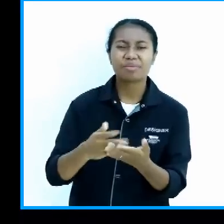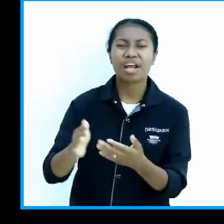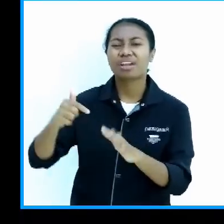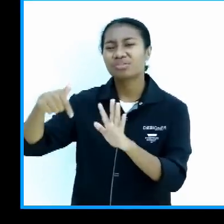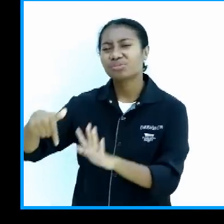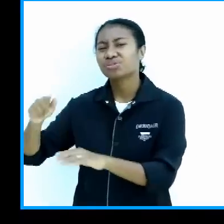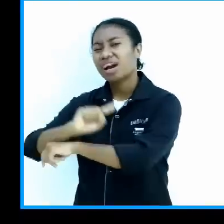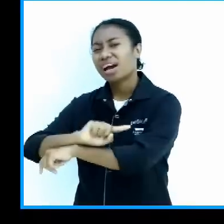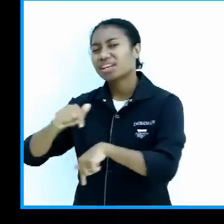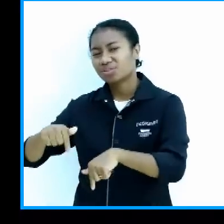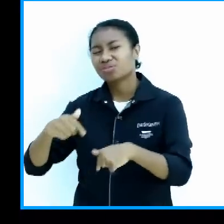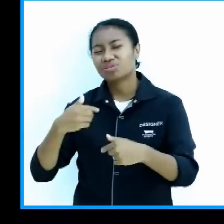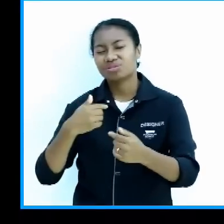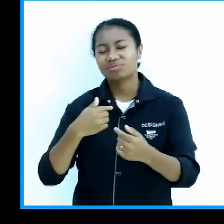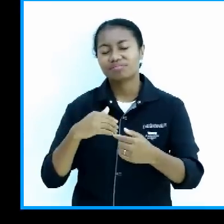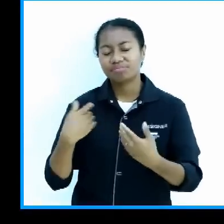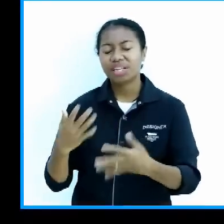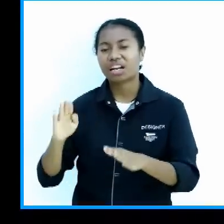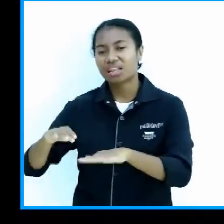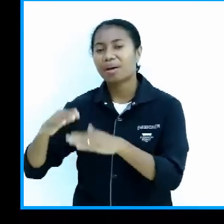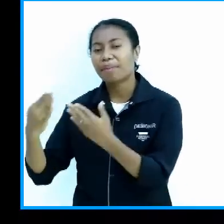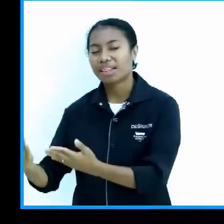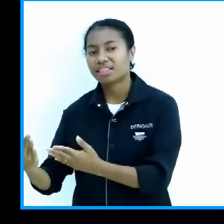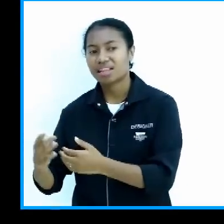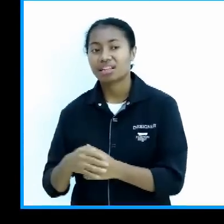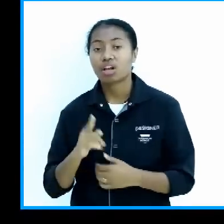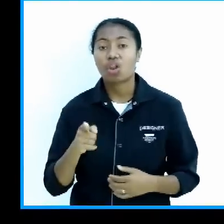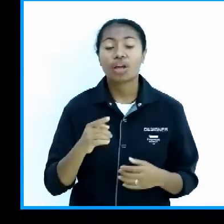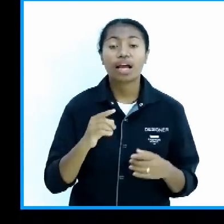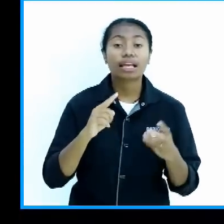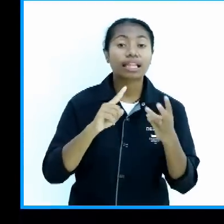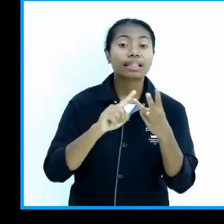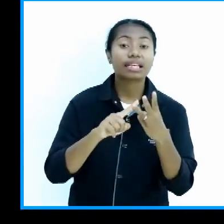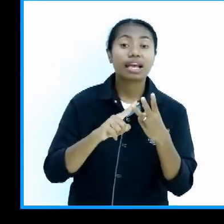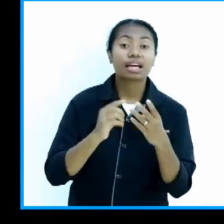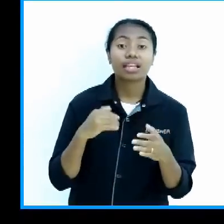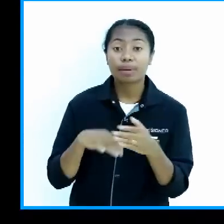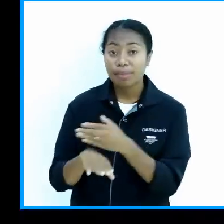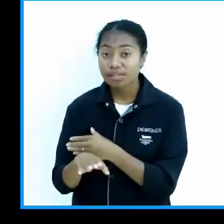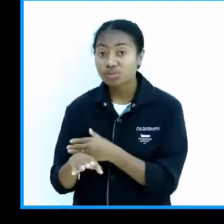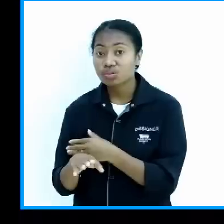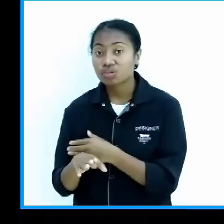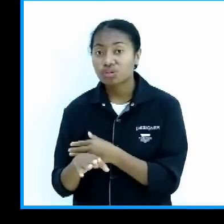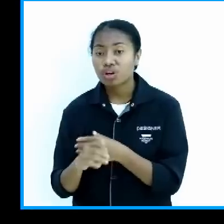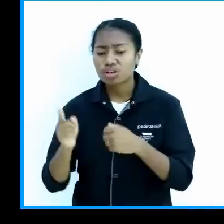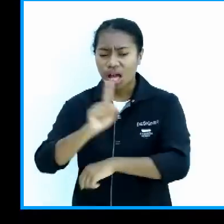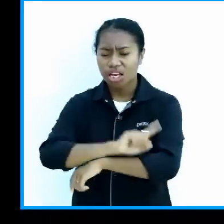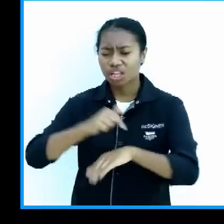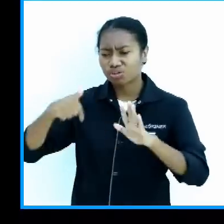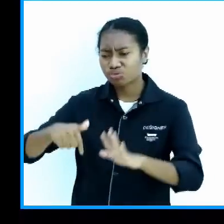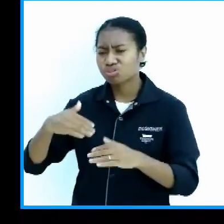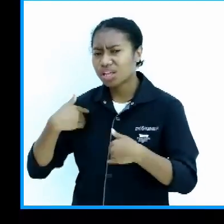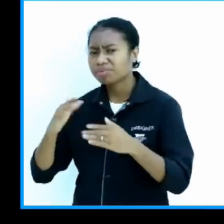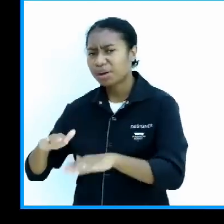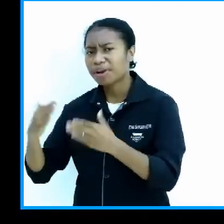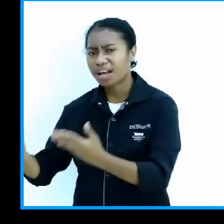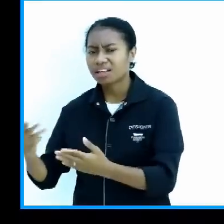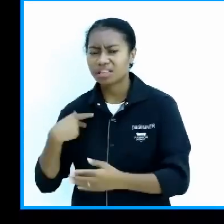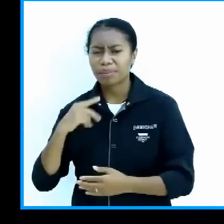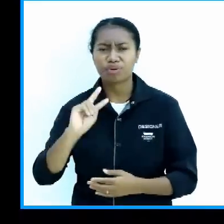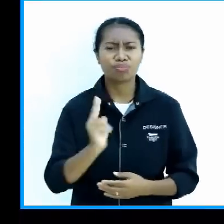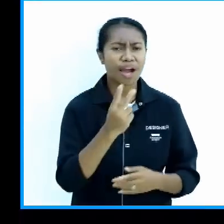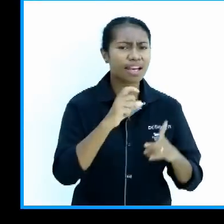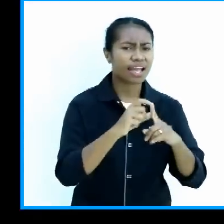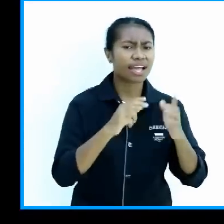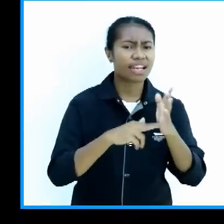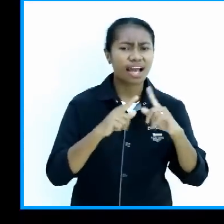akan mati. Jadi kemungkinan ketiga adalah kalau ada DNA antikris, dia masuk-masuk saja, habis itu dia akan mati. Dia tidak akan mengubah DNA kita menjadi DNA